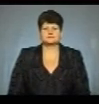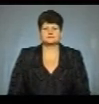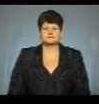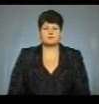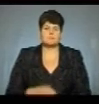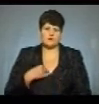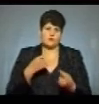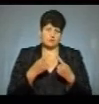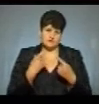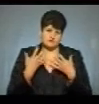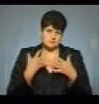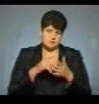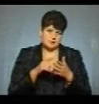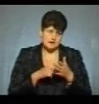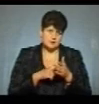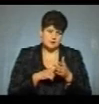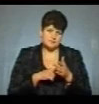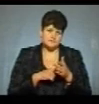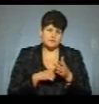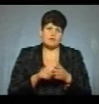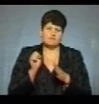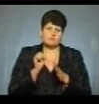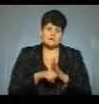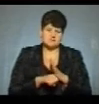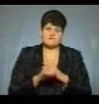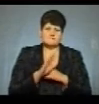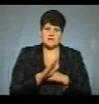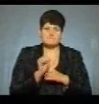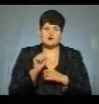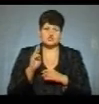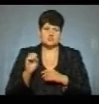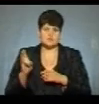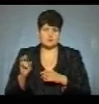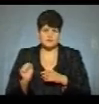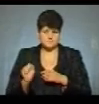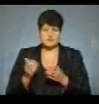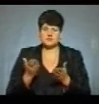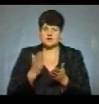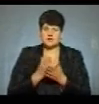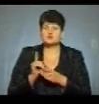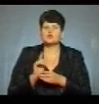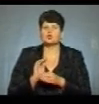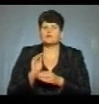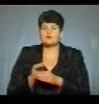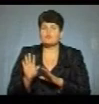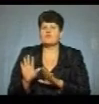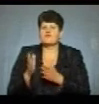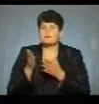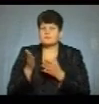Ми проговорили вже питання щодо вбивства Віталія Ващенка. Чи є що додати по